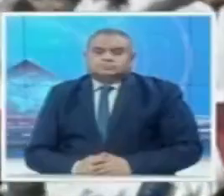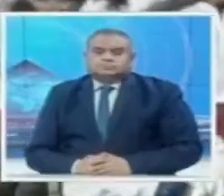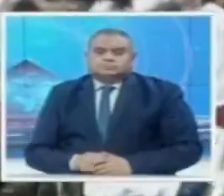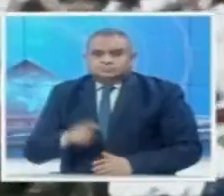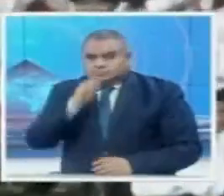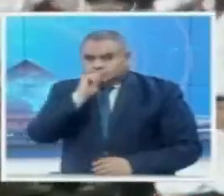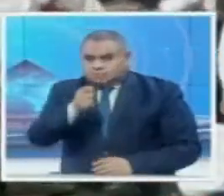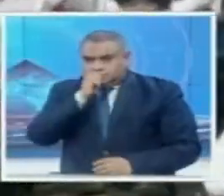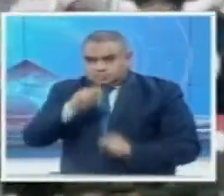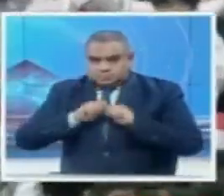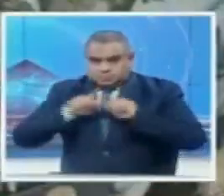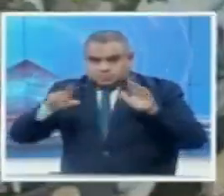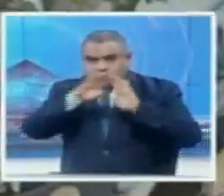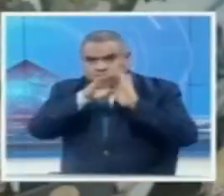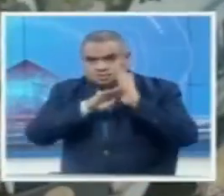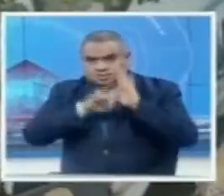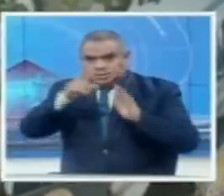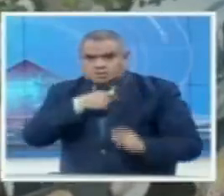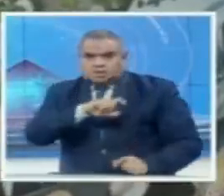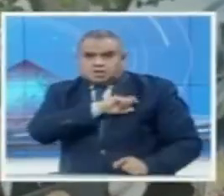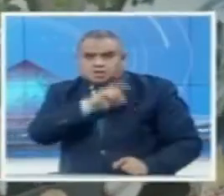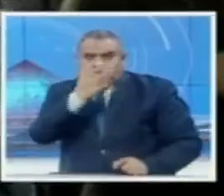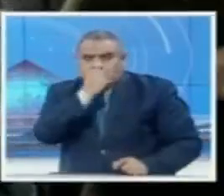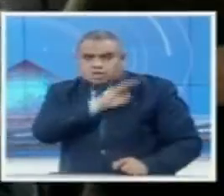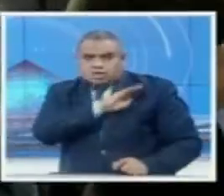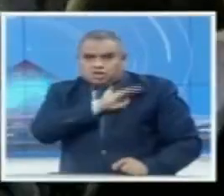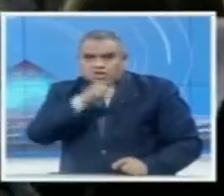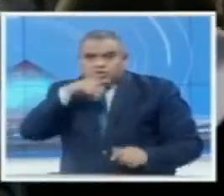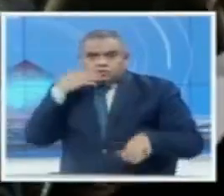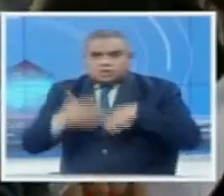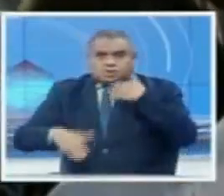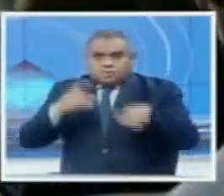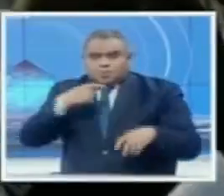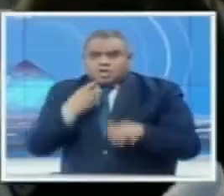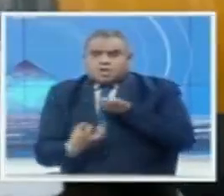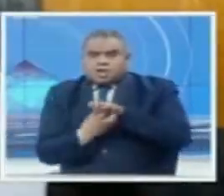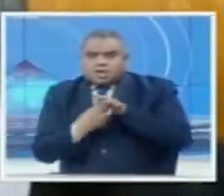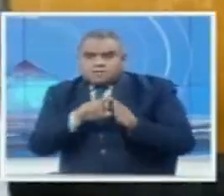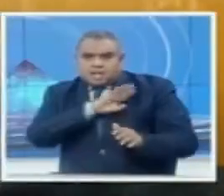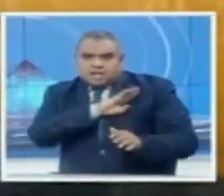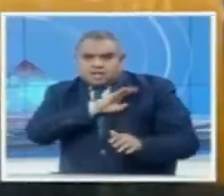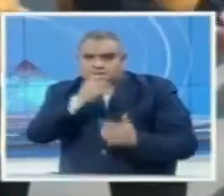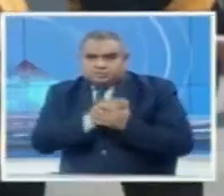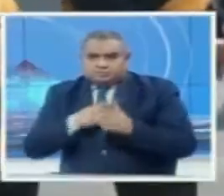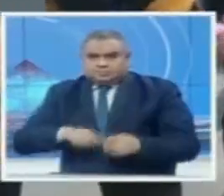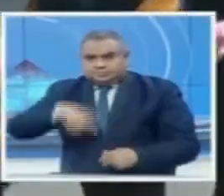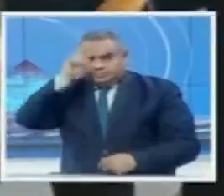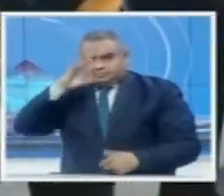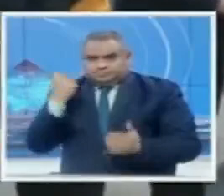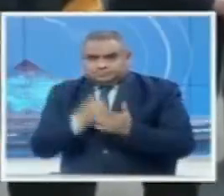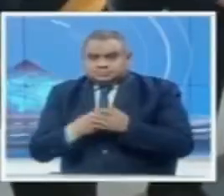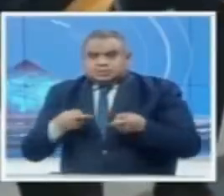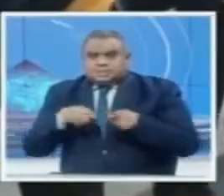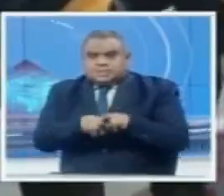قامت القوات المسلحة زيارة لأبطال قادرون باختلاف للكلية الحربية، وذلك في إطار مسؤولية